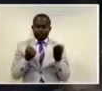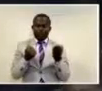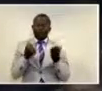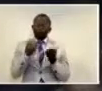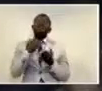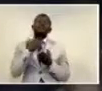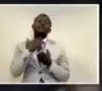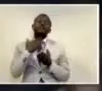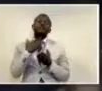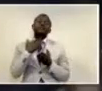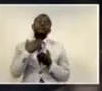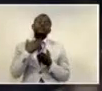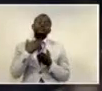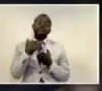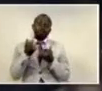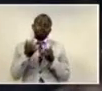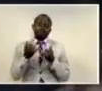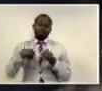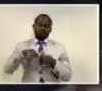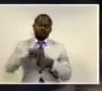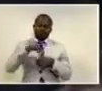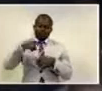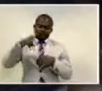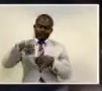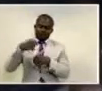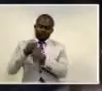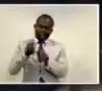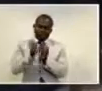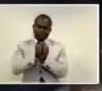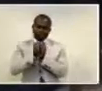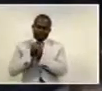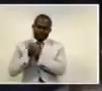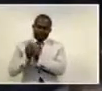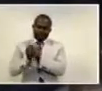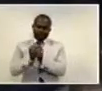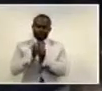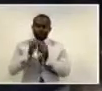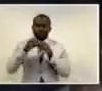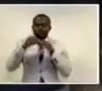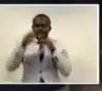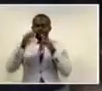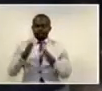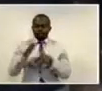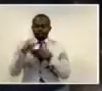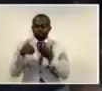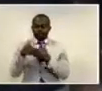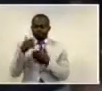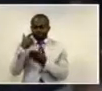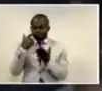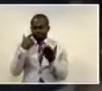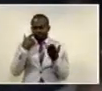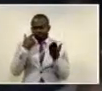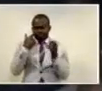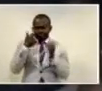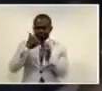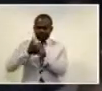ndifuza rero ko dukwiriye rwose gukorana n'abayobozi abaturage buri